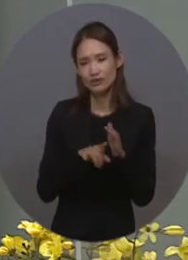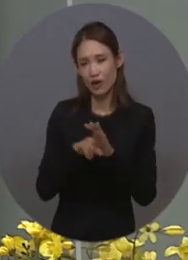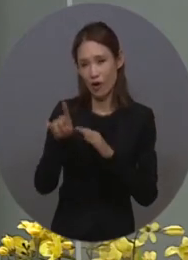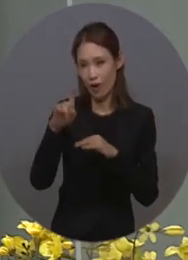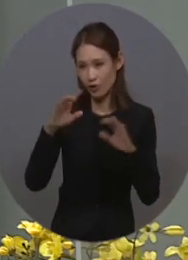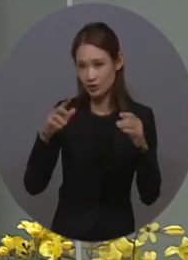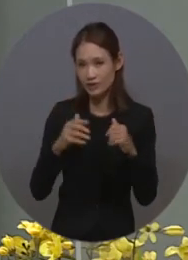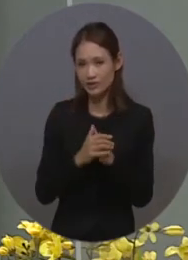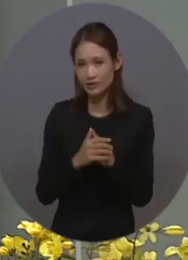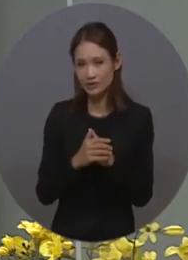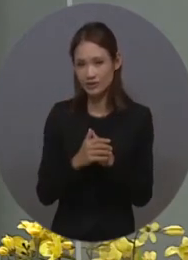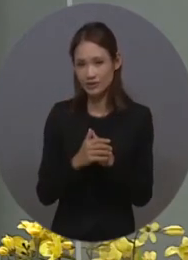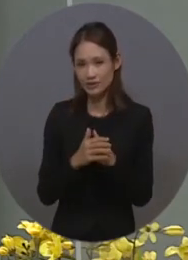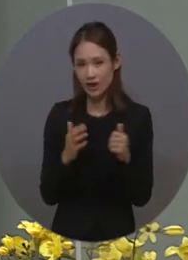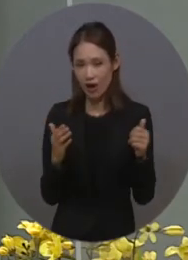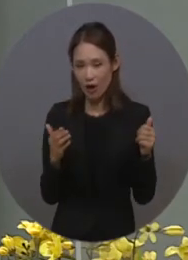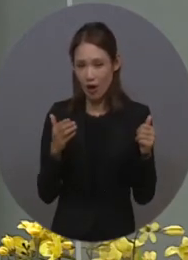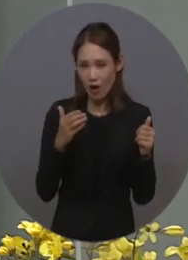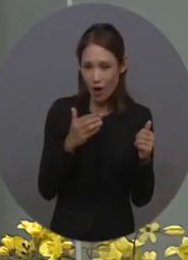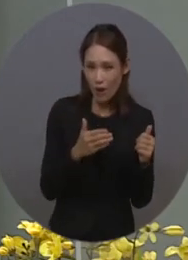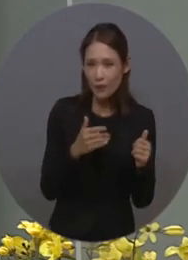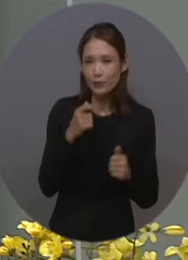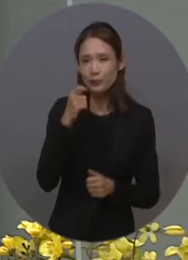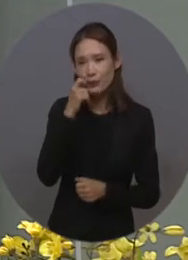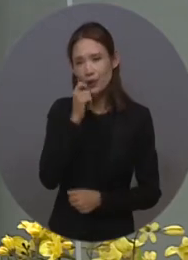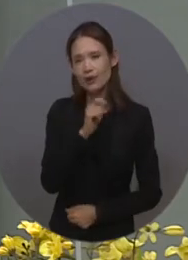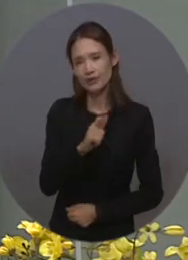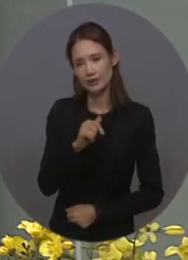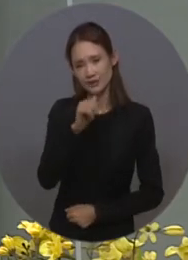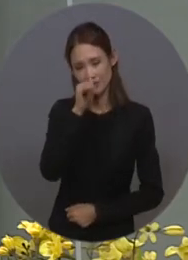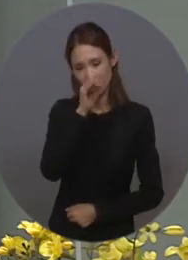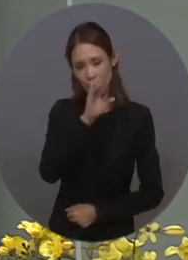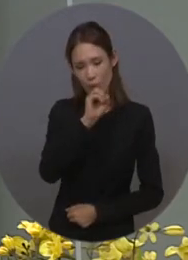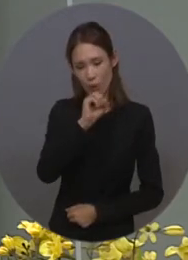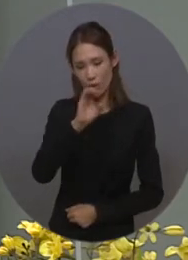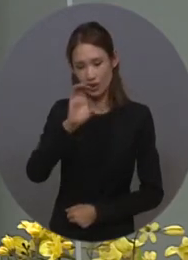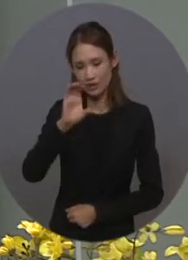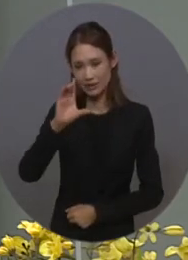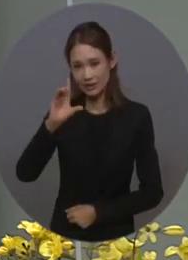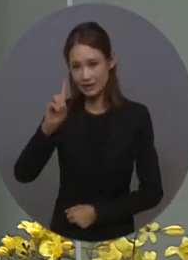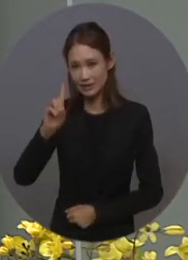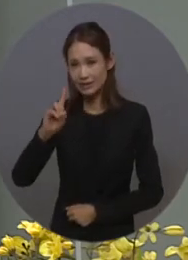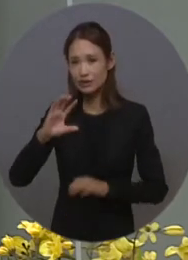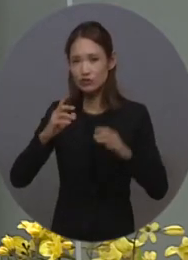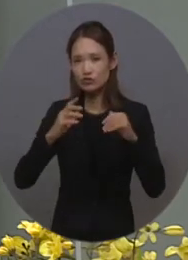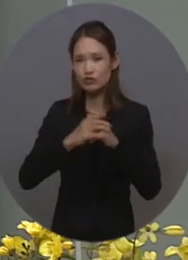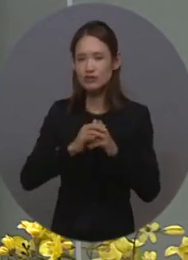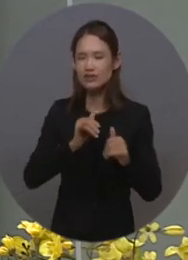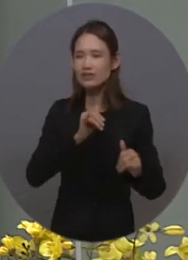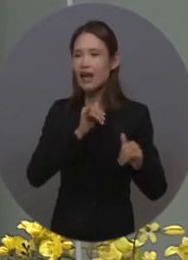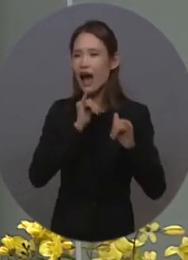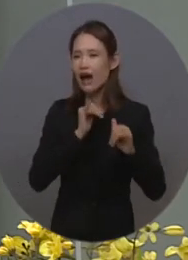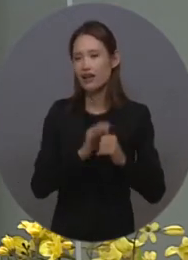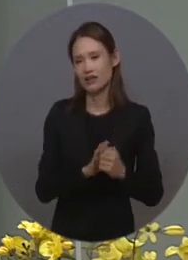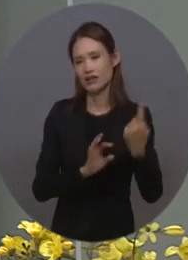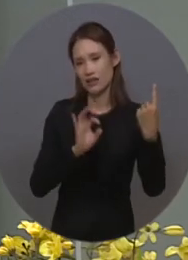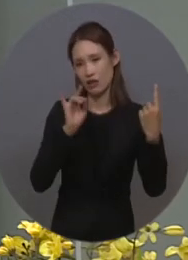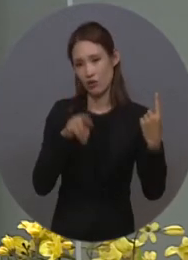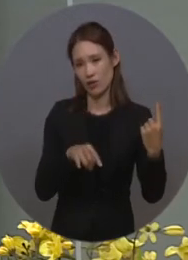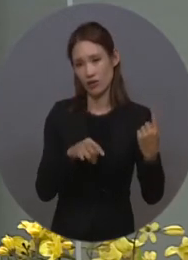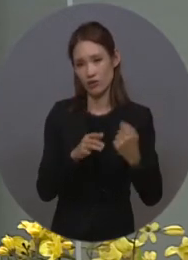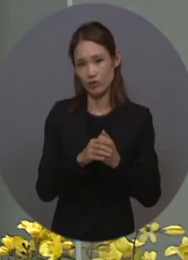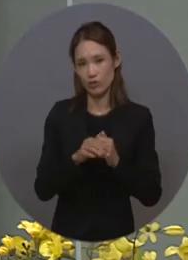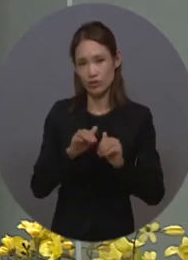거기 선진국에 못 미치는 여러 가지 이제 문제가 있었던 거죠. OECD 국가 보면 그 자살률도 우리가 이제 1위고 또 양극화는